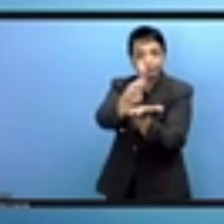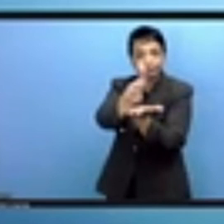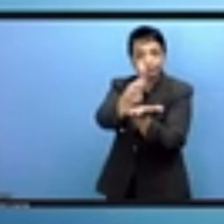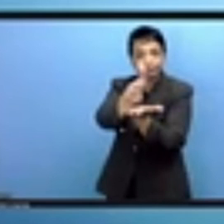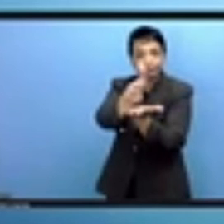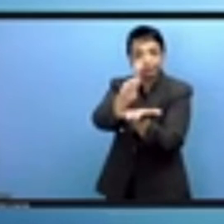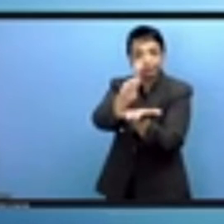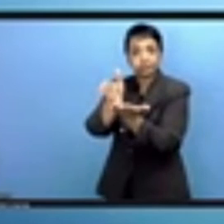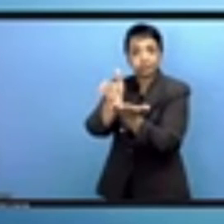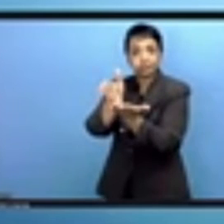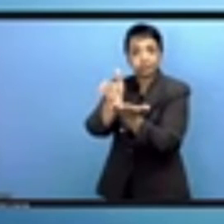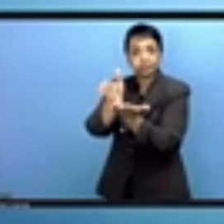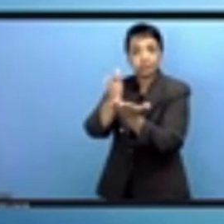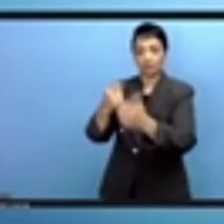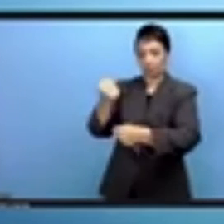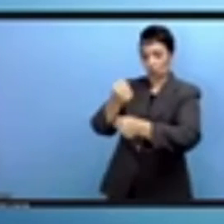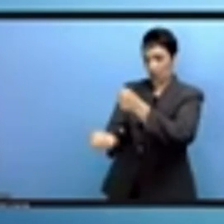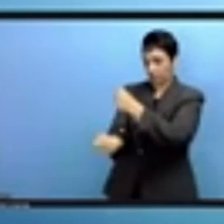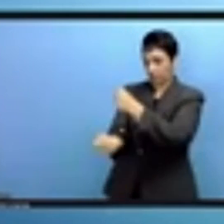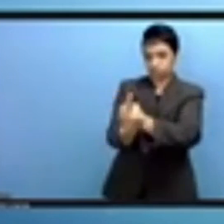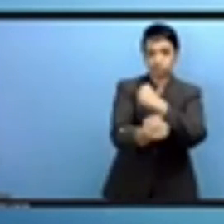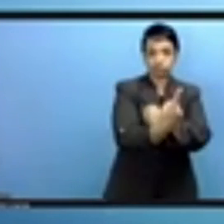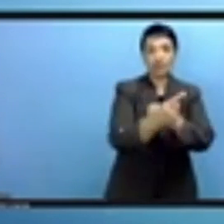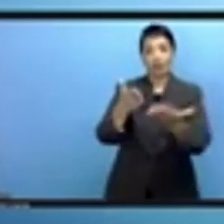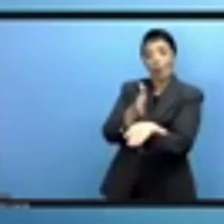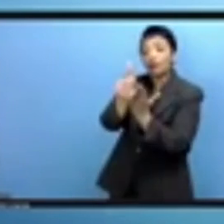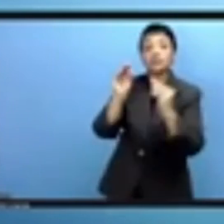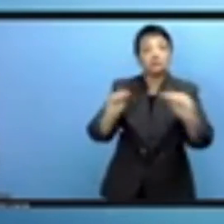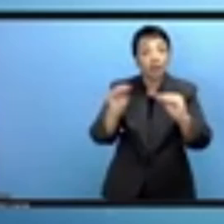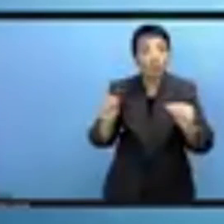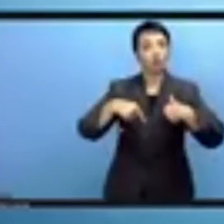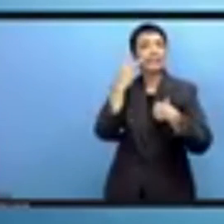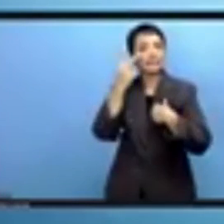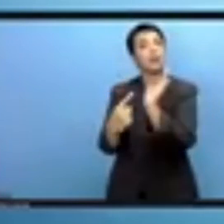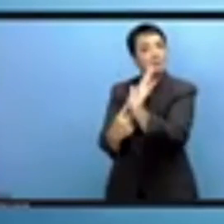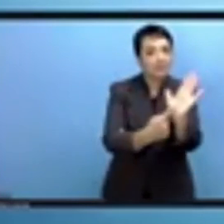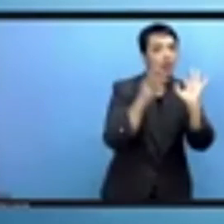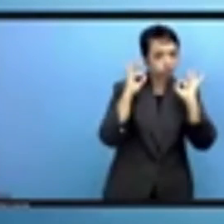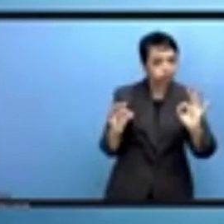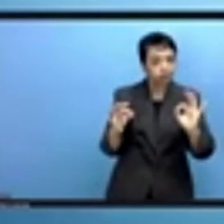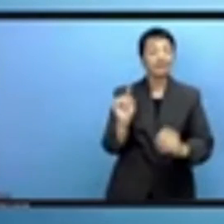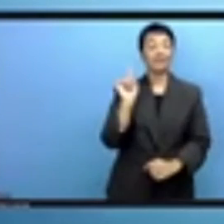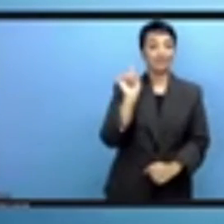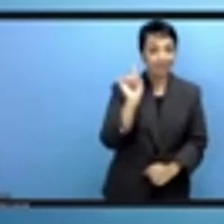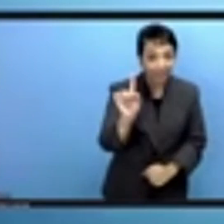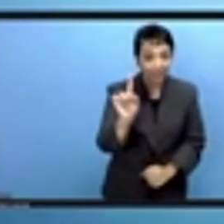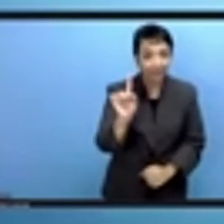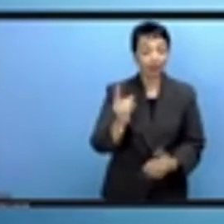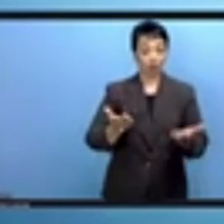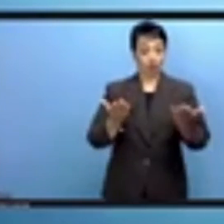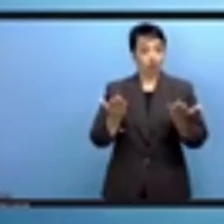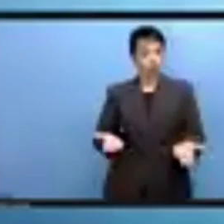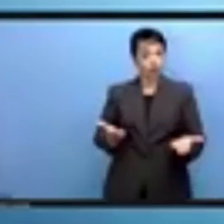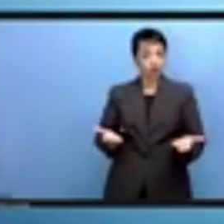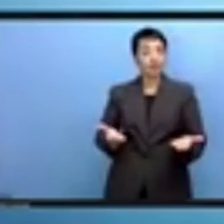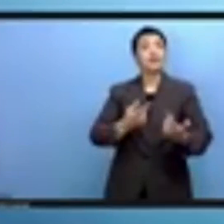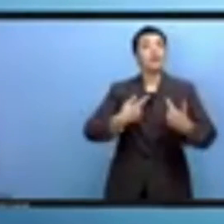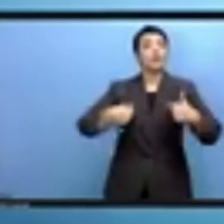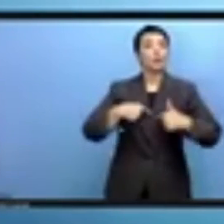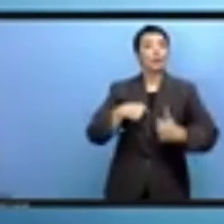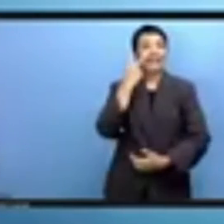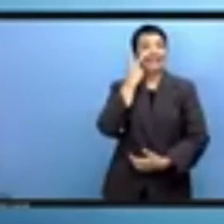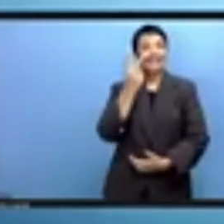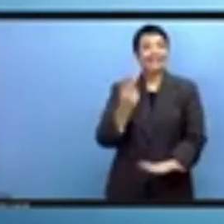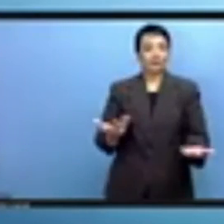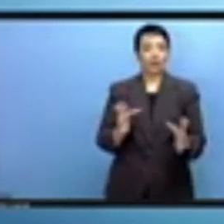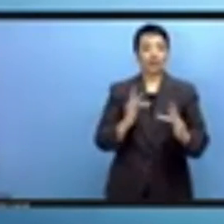而知识的民主化以及通信的民主化是赋予人民